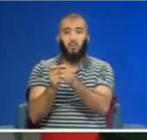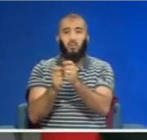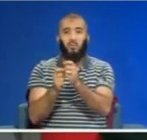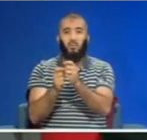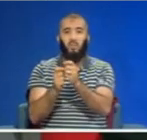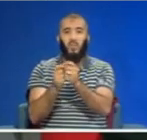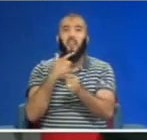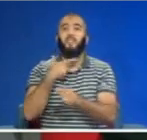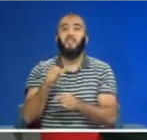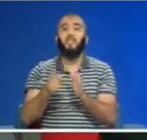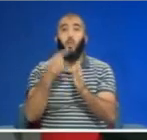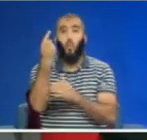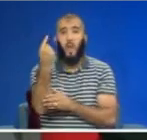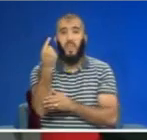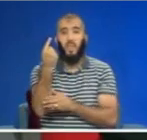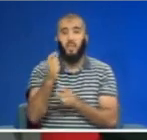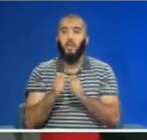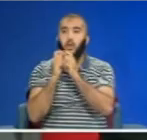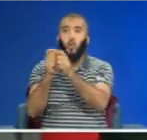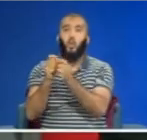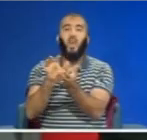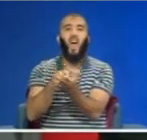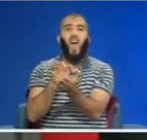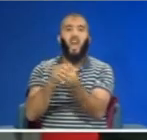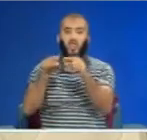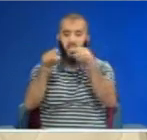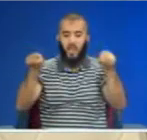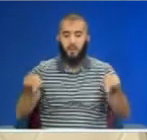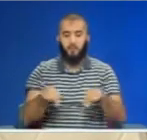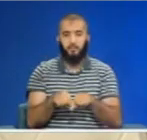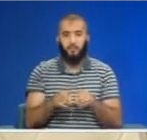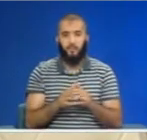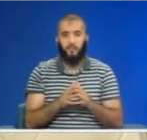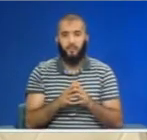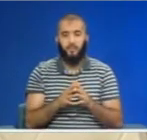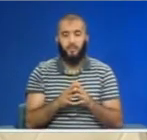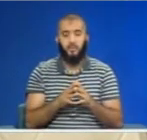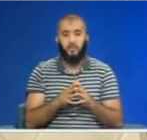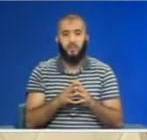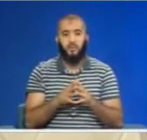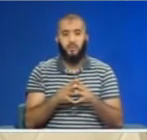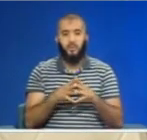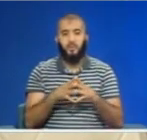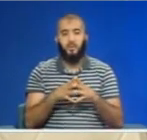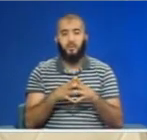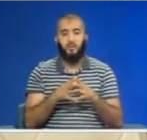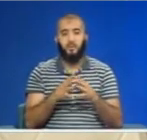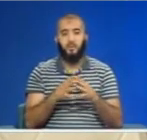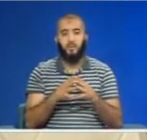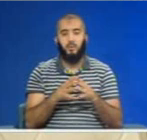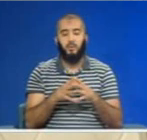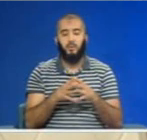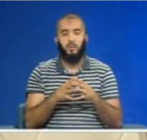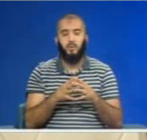لمن؟ ملكيتها لمن؟ إذا كانت لزوجها المتوفى ليس من حق الأم